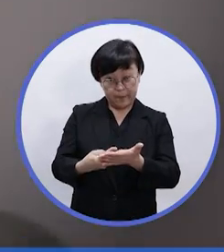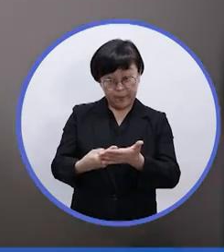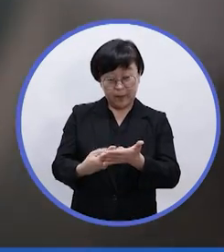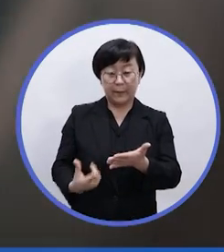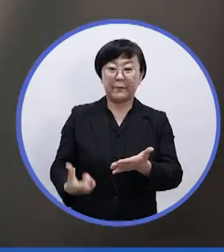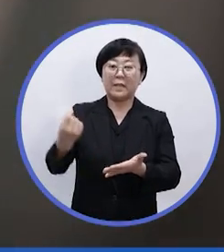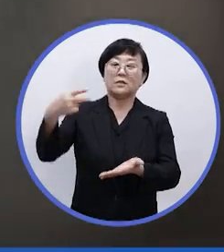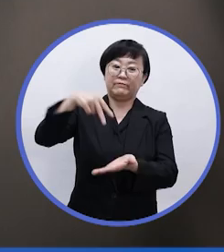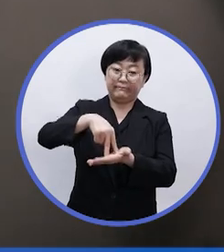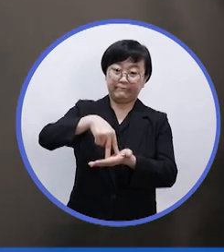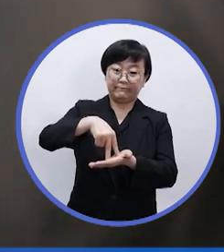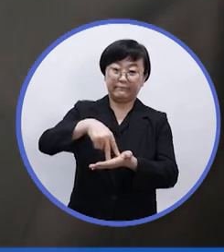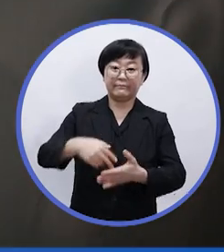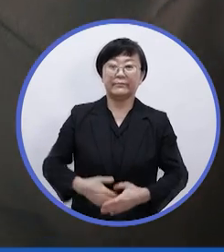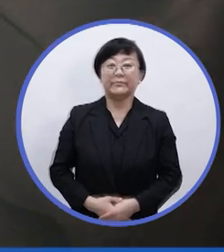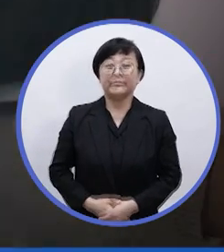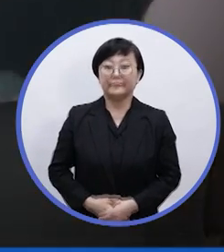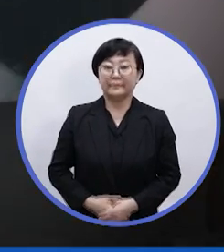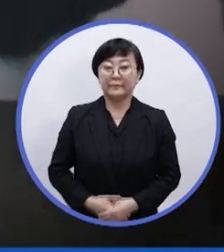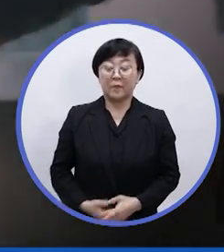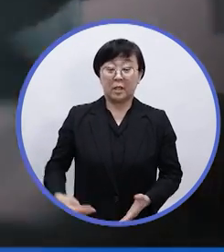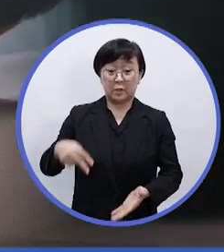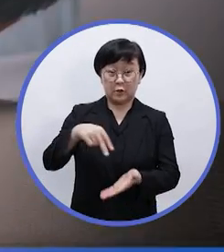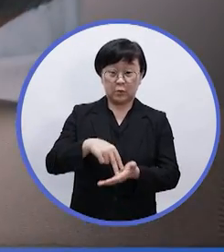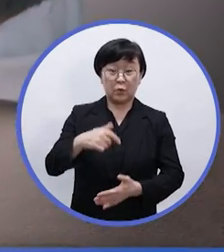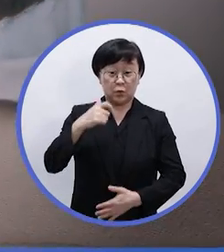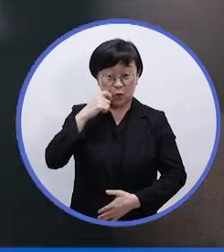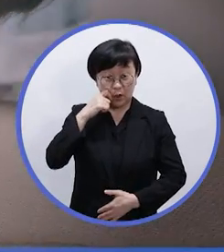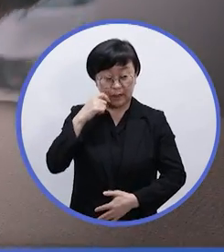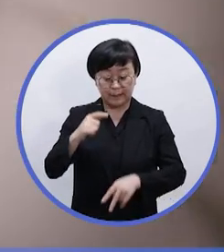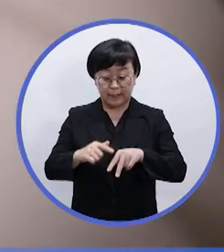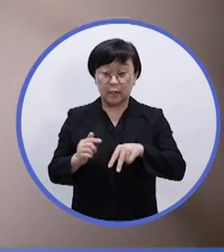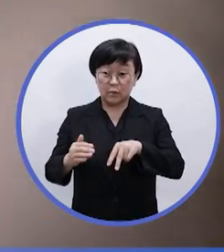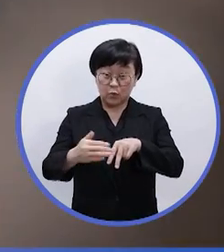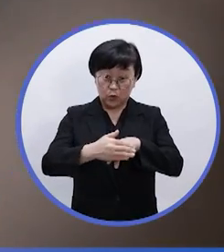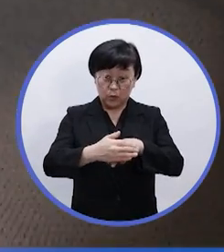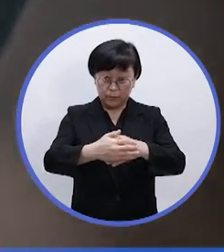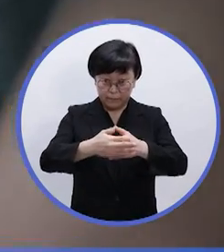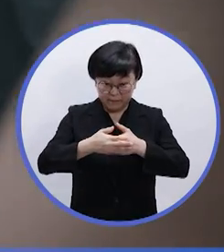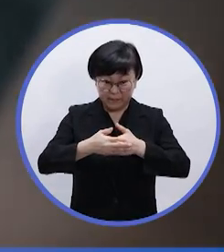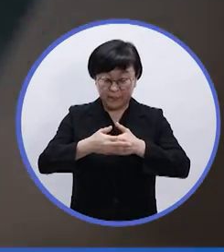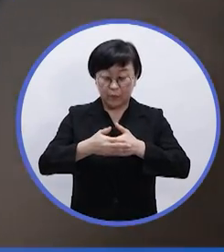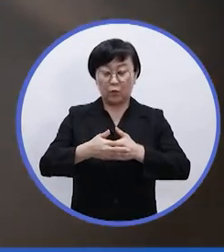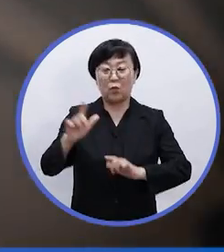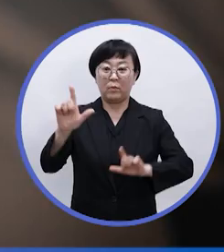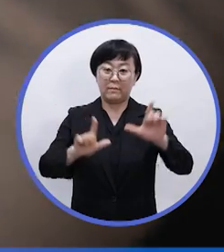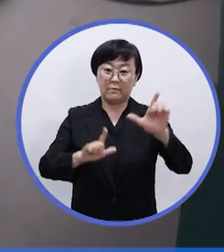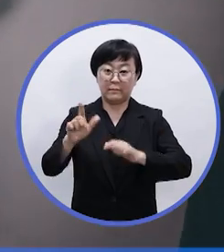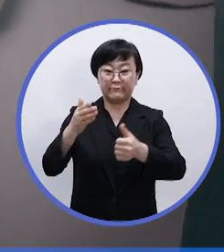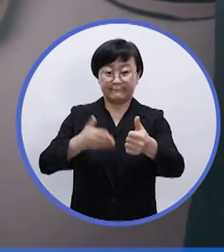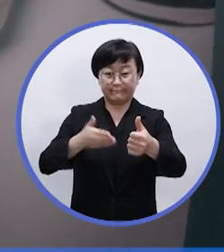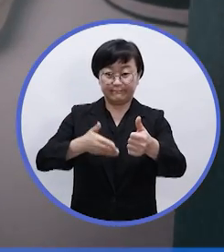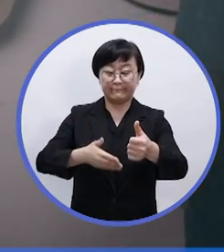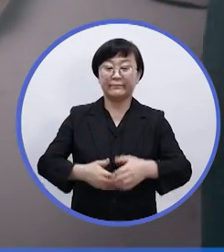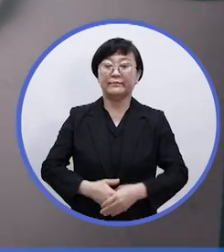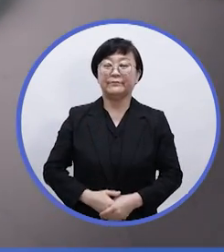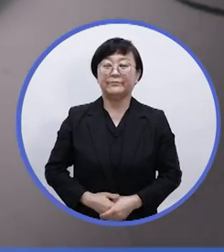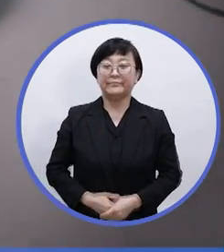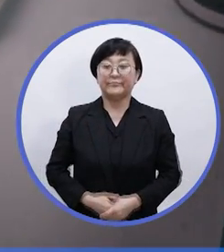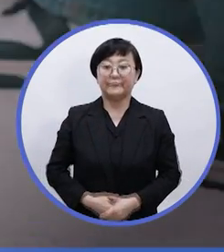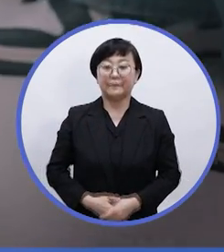만약 넘어졌다면 바로 일어서야 합니다. 일어서기 어렵다면 다리를 몸쪽으로 끌어당겨 웅크린 자세를